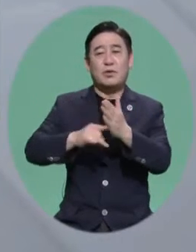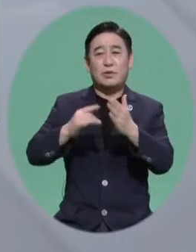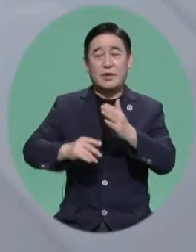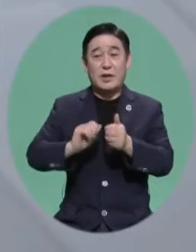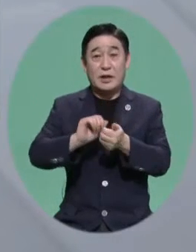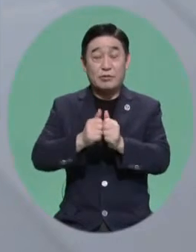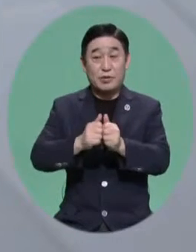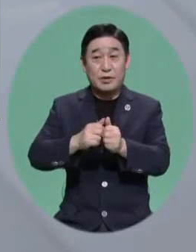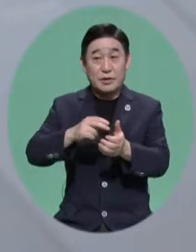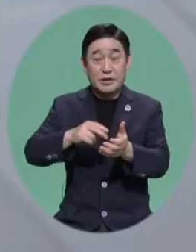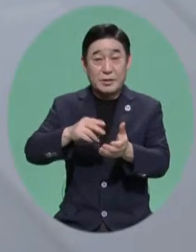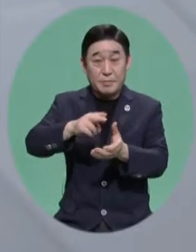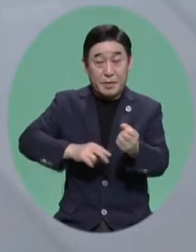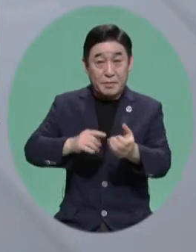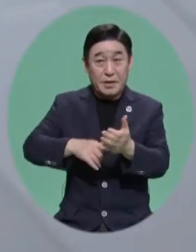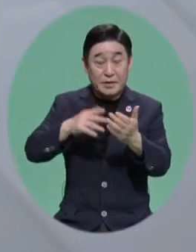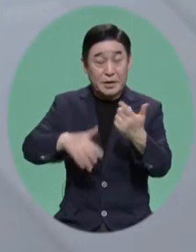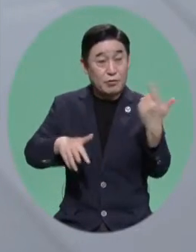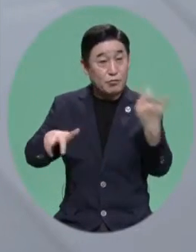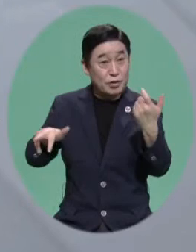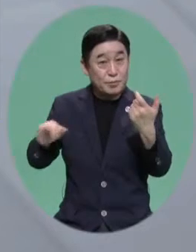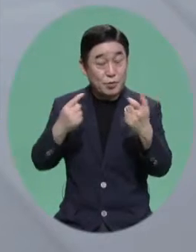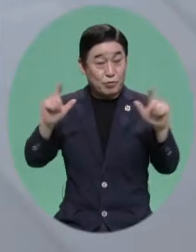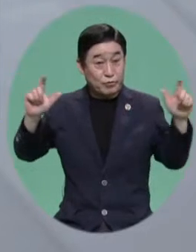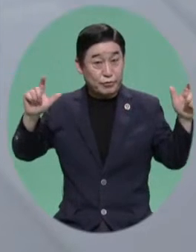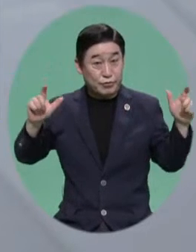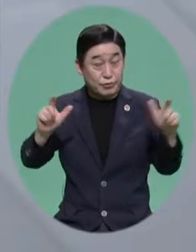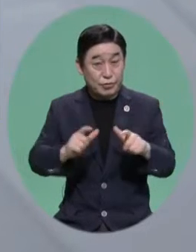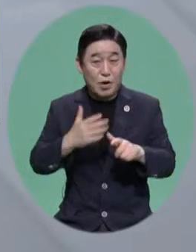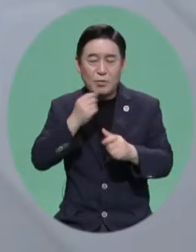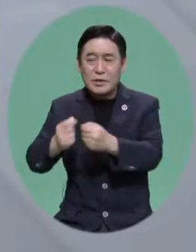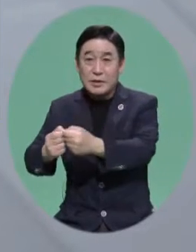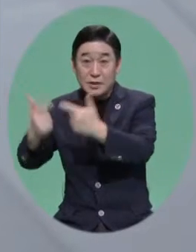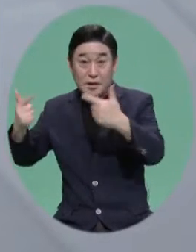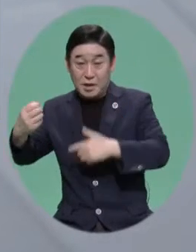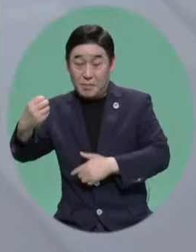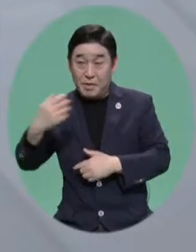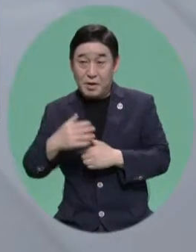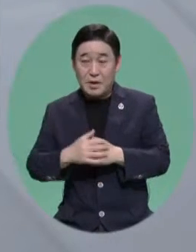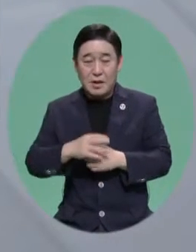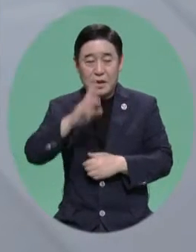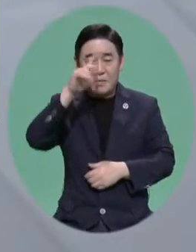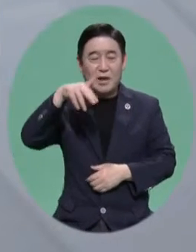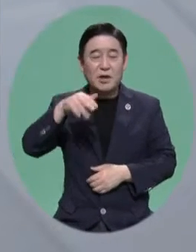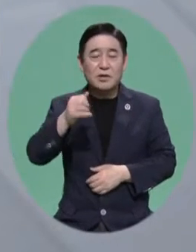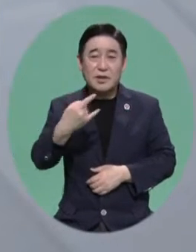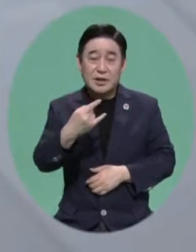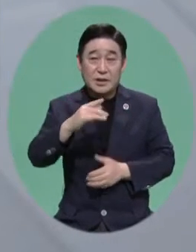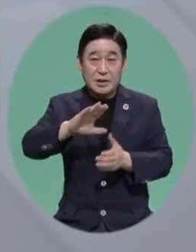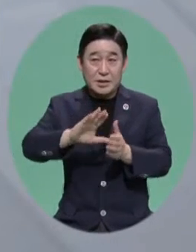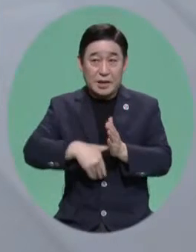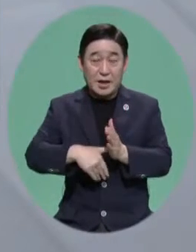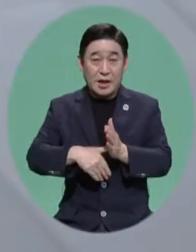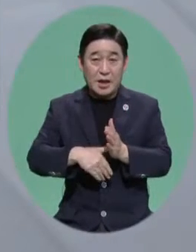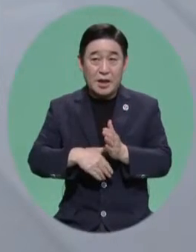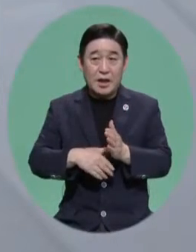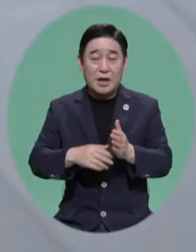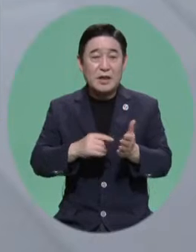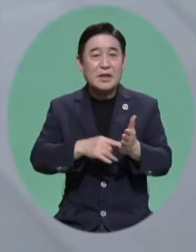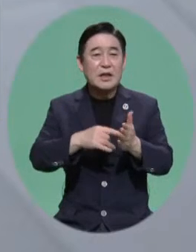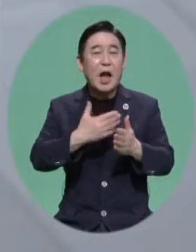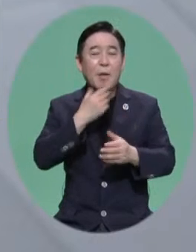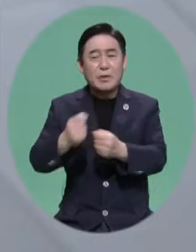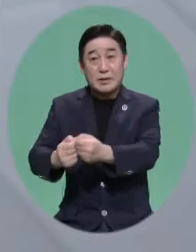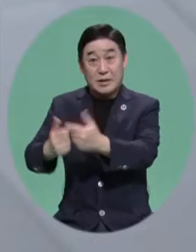양도세 5년간 60조 감소하면서 지금 이제 복직 늘리겠다 고 하는 거예요 박정희의 앱 줄 구사하면서 복지